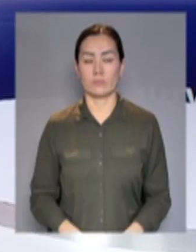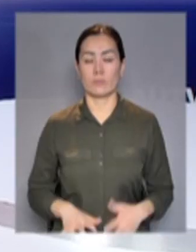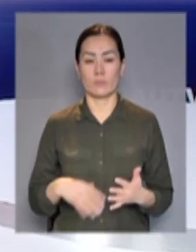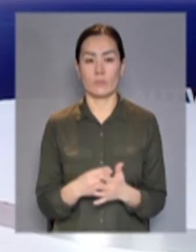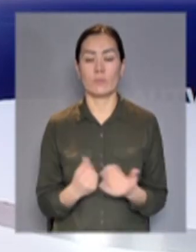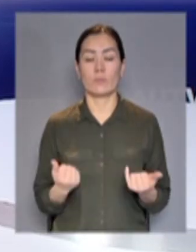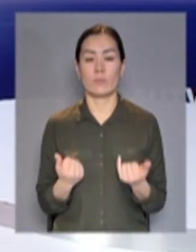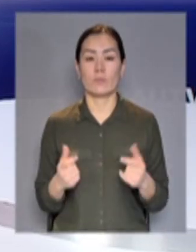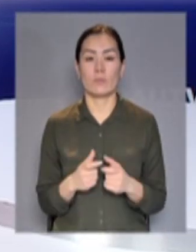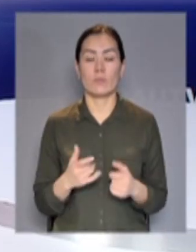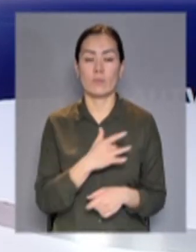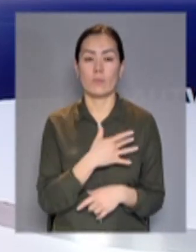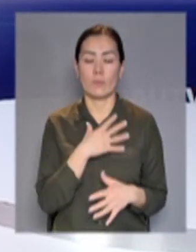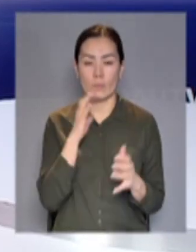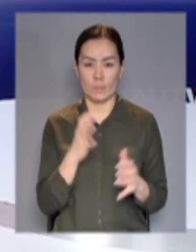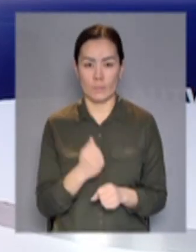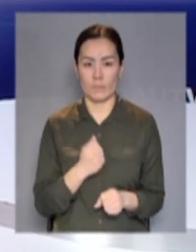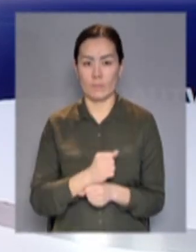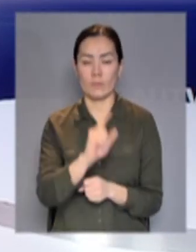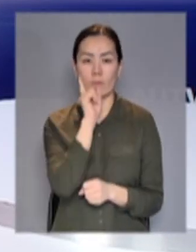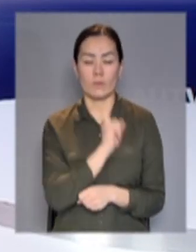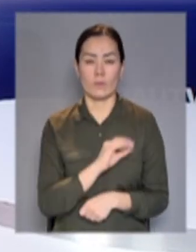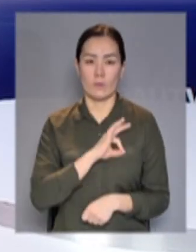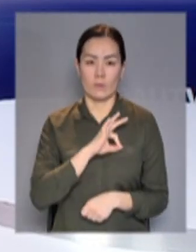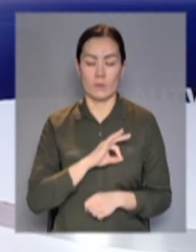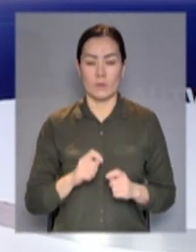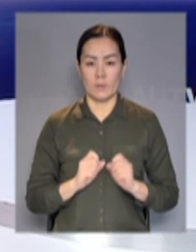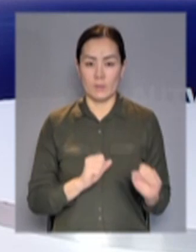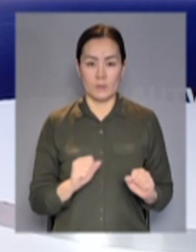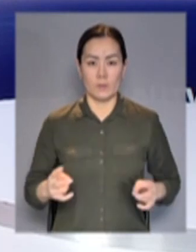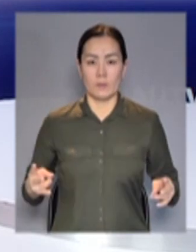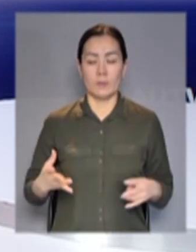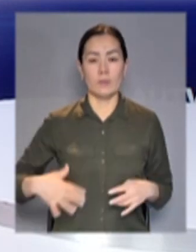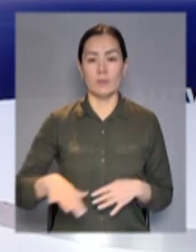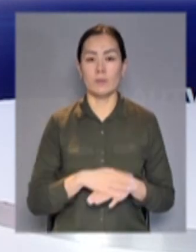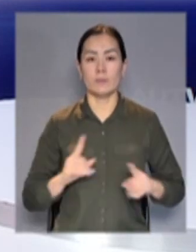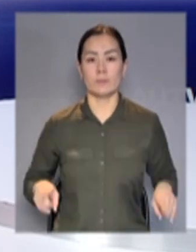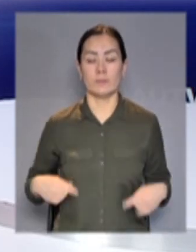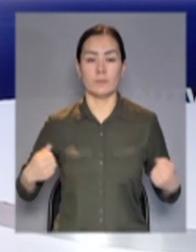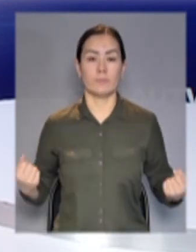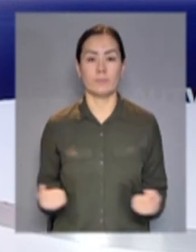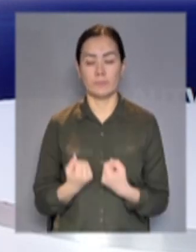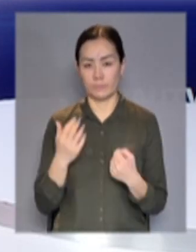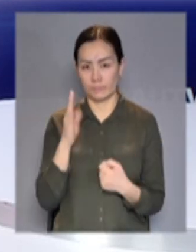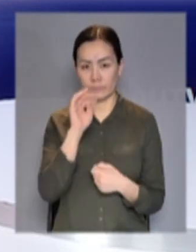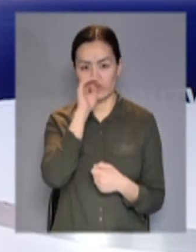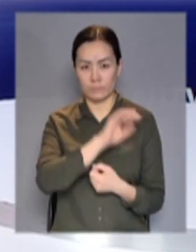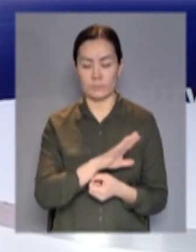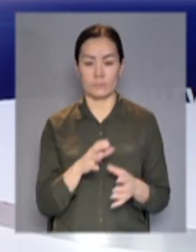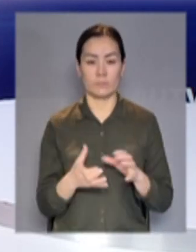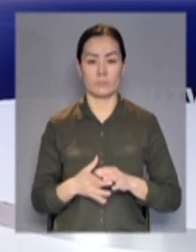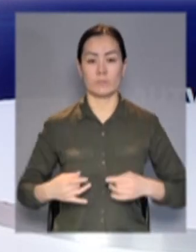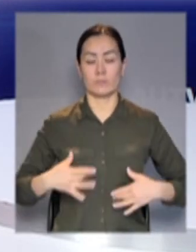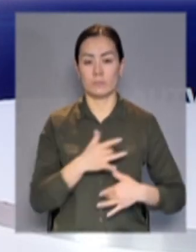Бүгінгі күні зияткерлік меншіктің сақталуы, оның тиісті деңгейде қорғалуы, еліміздің өркендеуіне әсер ететіні сөзсіз.